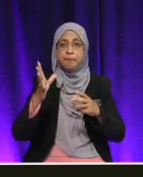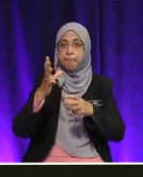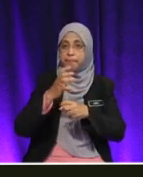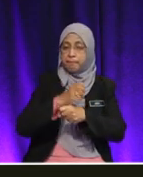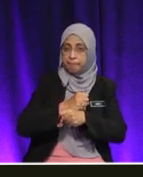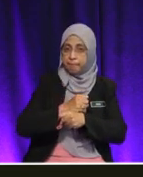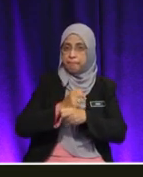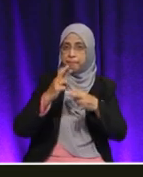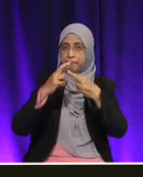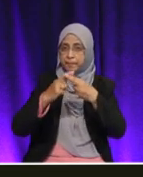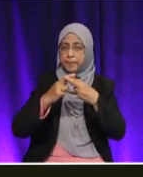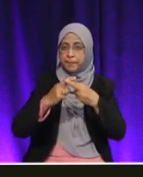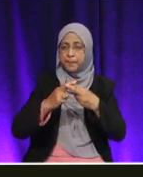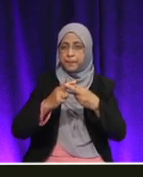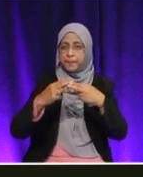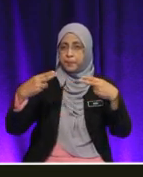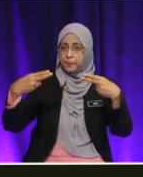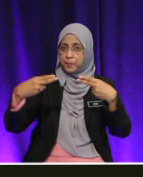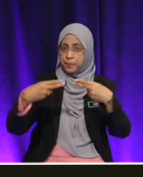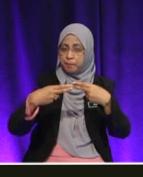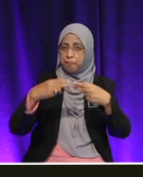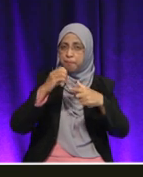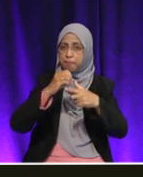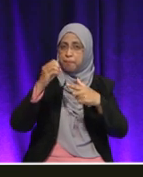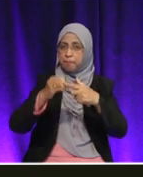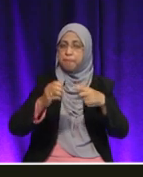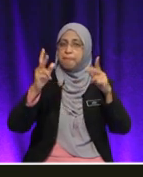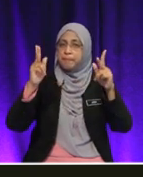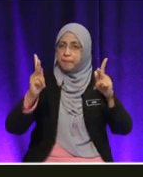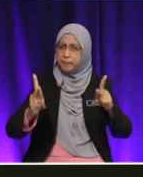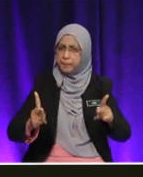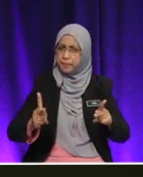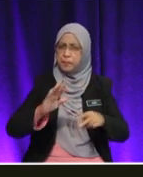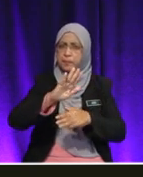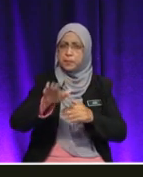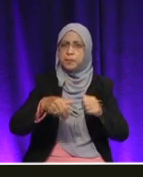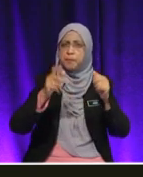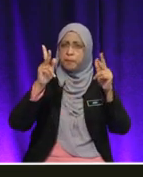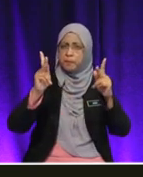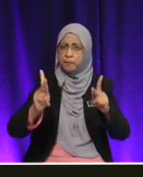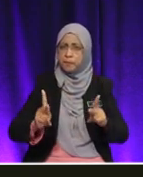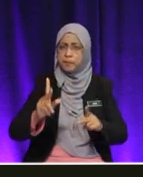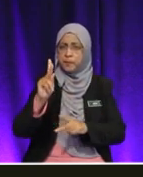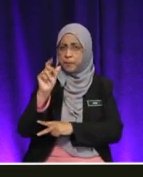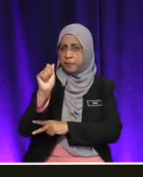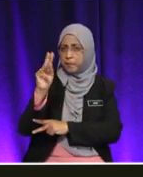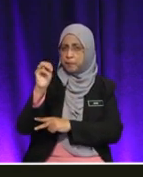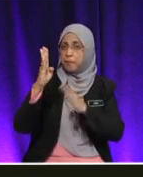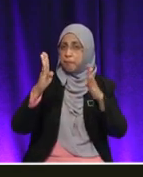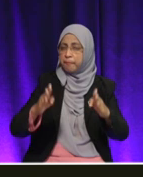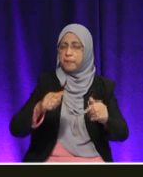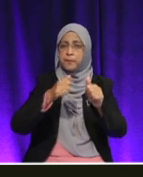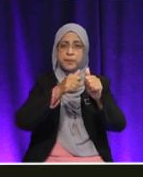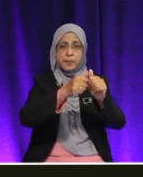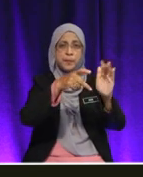jurang antara kaum apabila setiap kaum mengikut perkara-perkara yang telah termaktub dalam perlembagaan kita